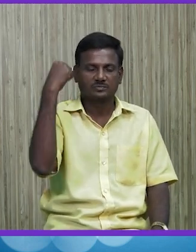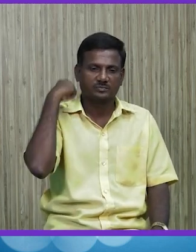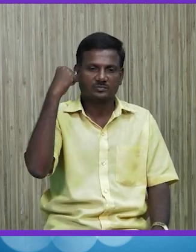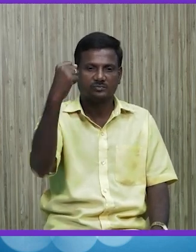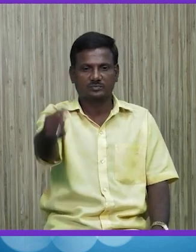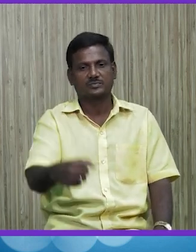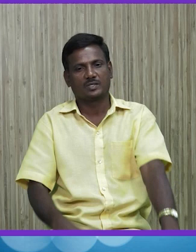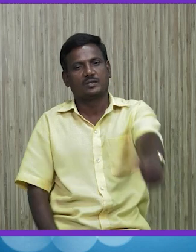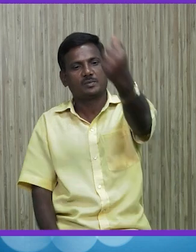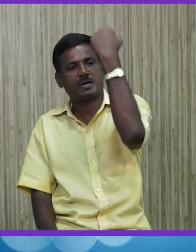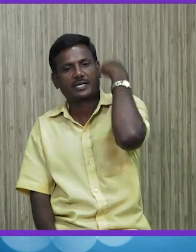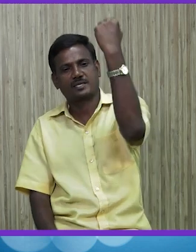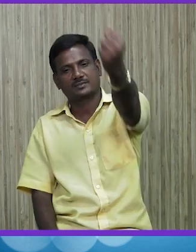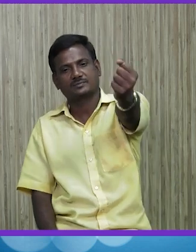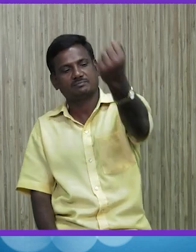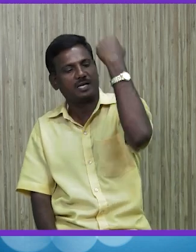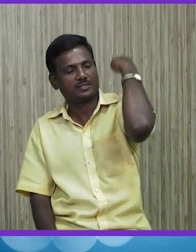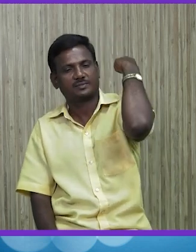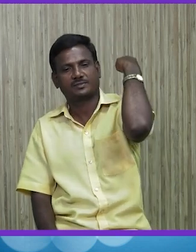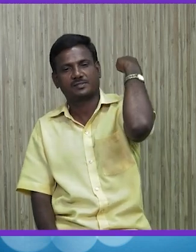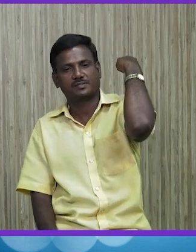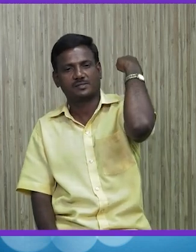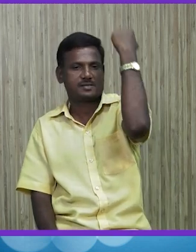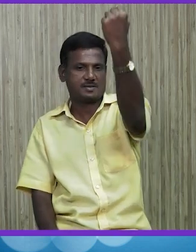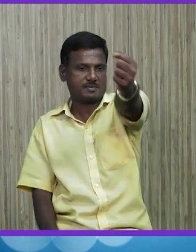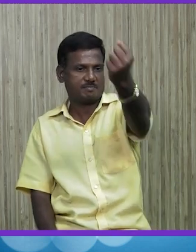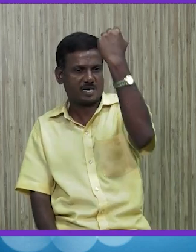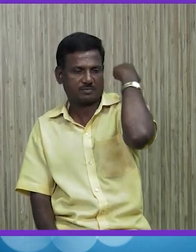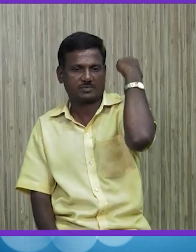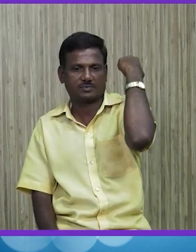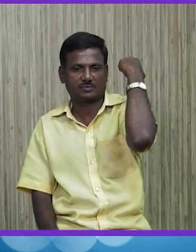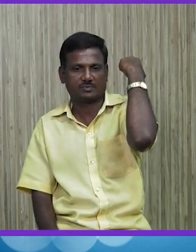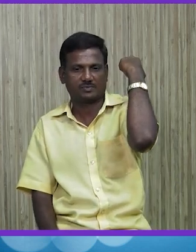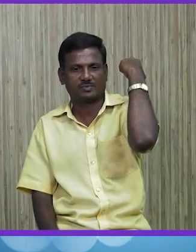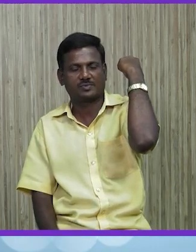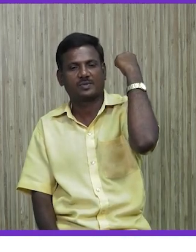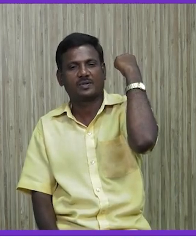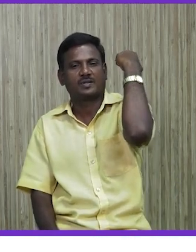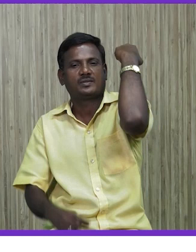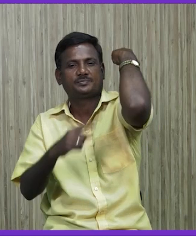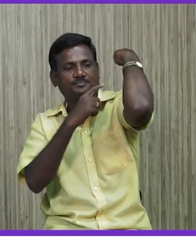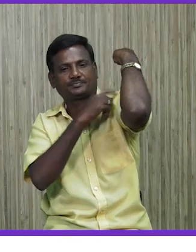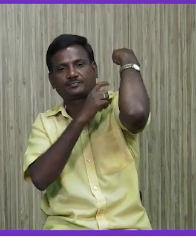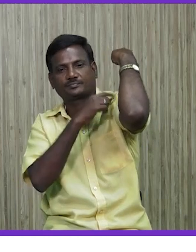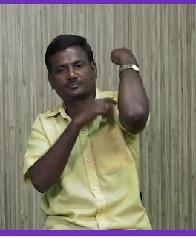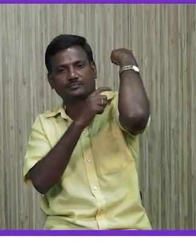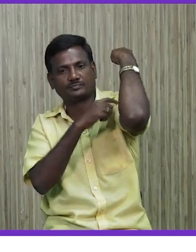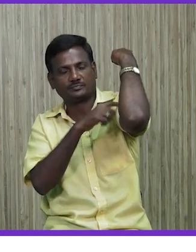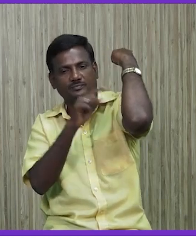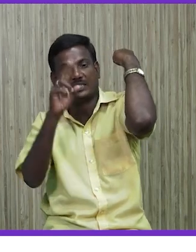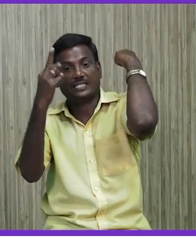மடக்கி இருக்கின்றேன். நான் கையினை மடக்கும் பொழுது மேலே இருக்கக் கூடியை